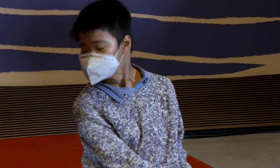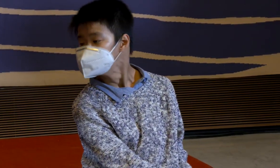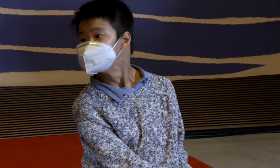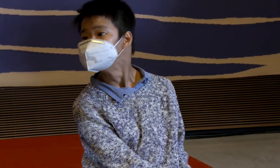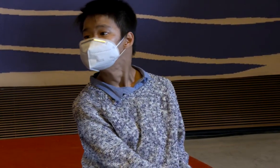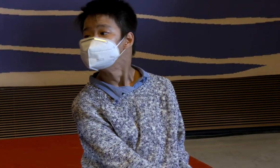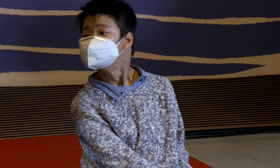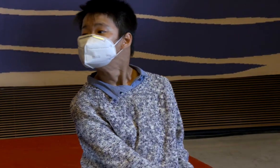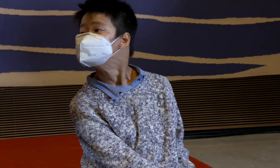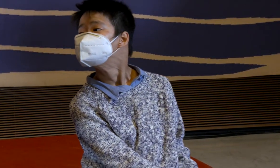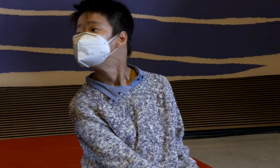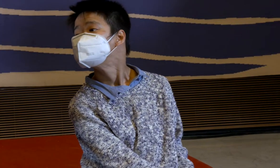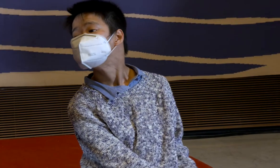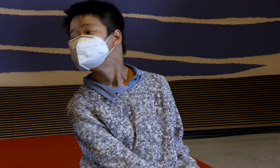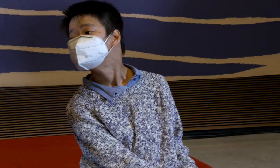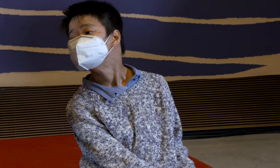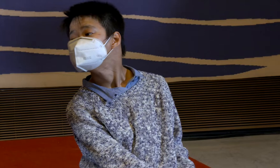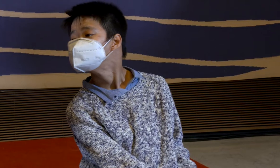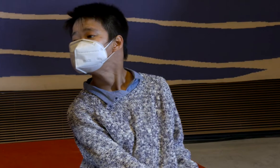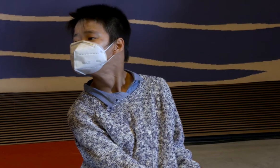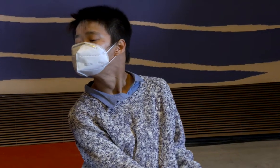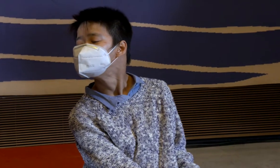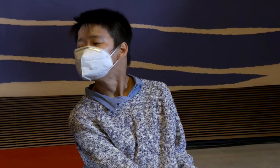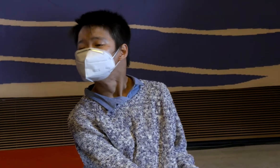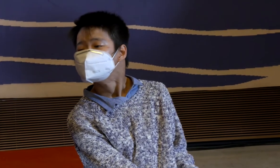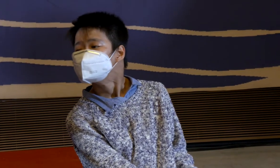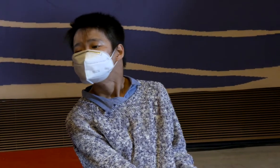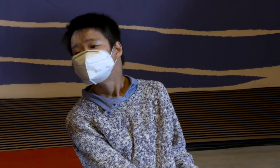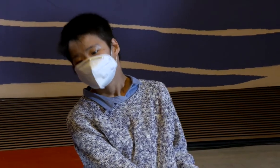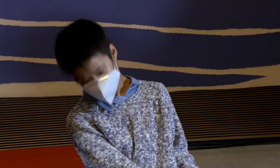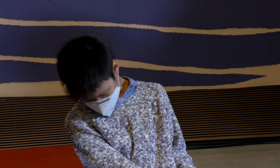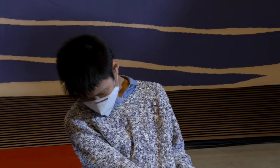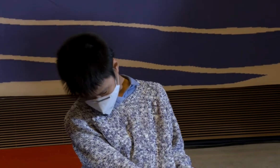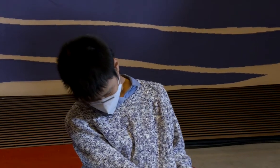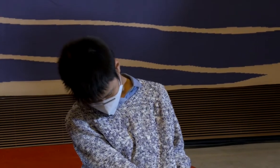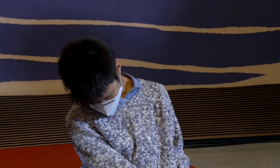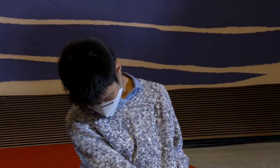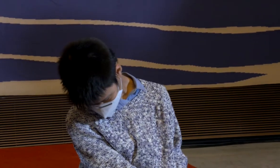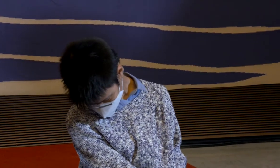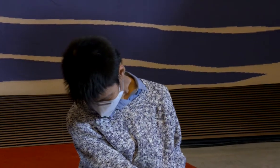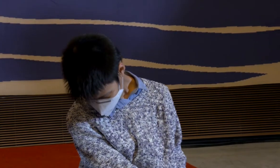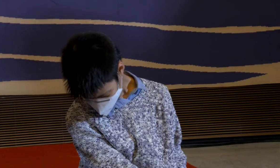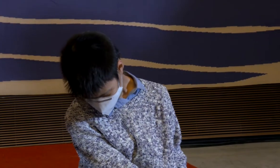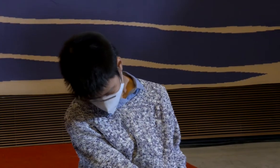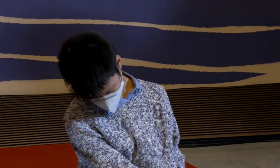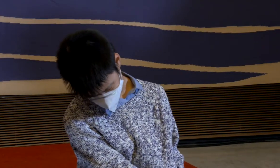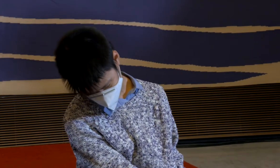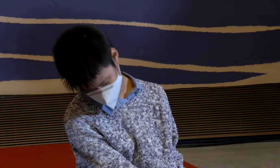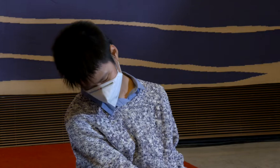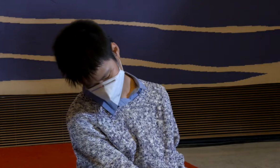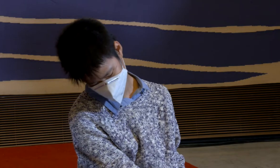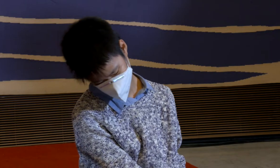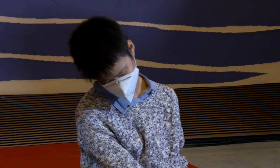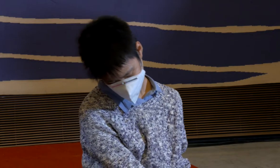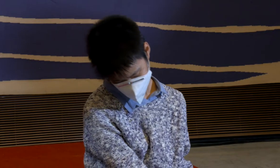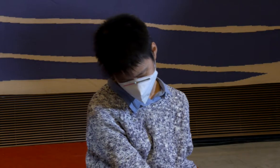corps handicapé. Je ne m'autorisais pas à danser, ni à dessiner, car je ne voulais pas être une handicapée qui danse